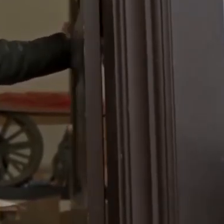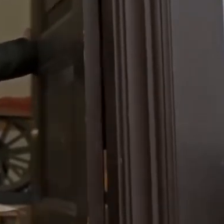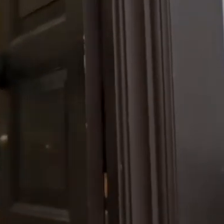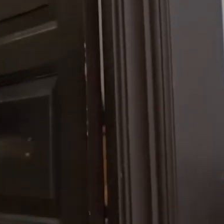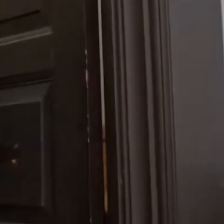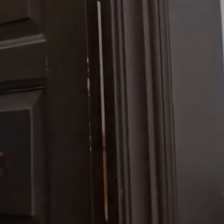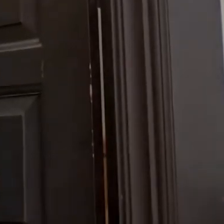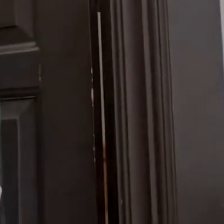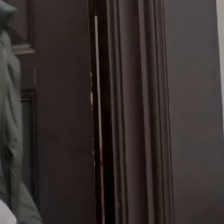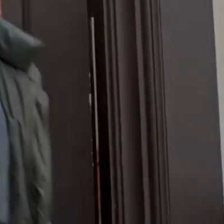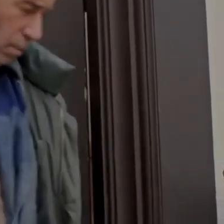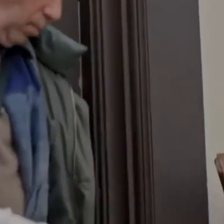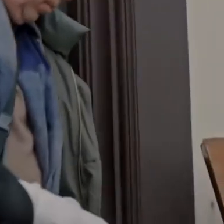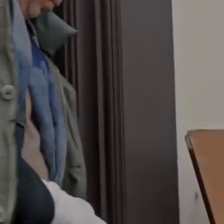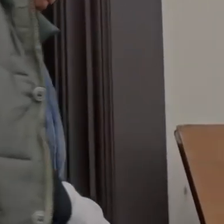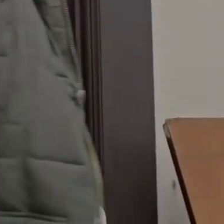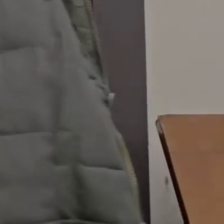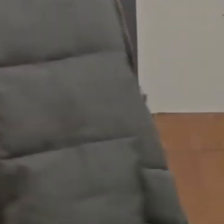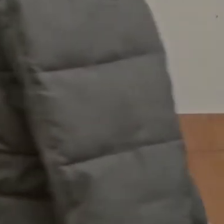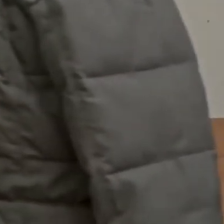çekti.